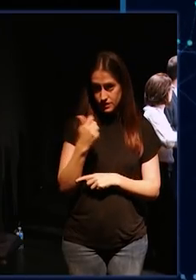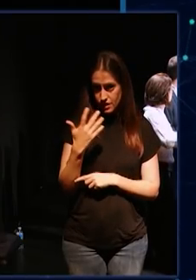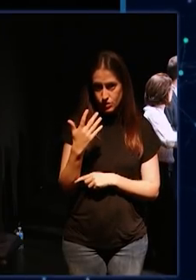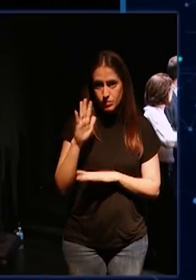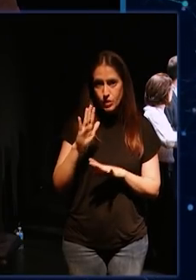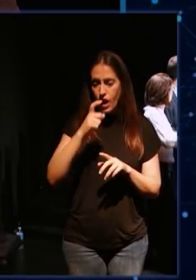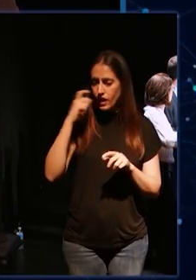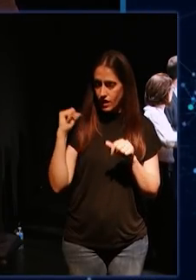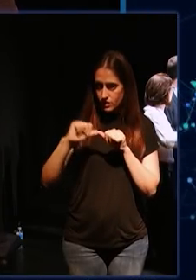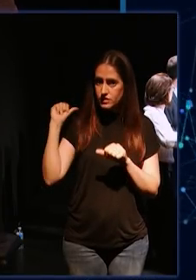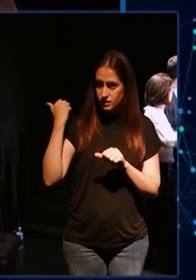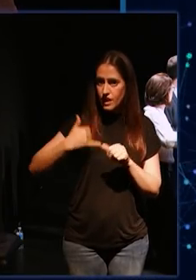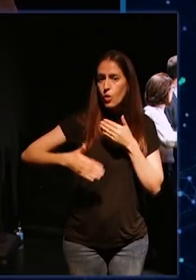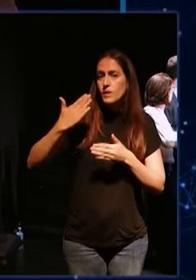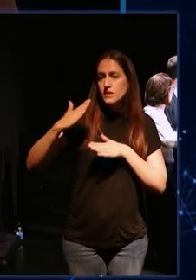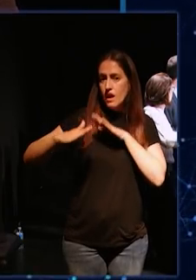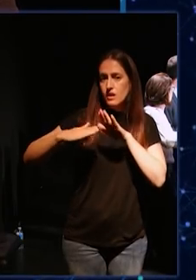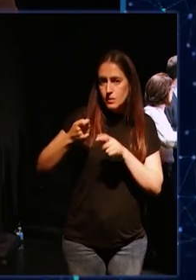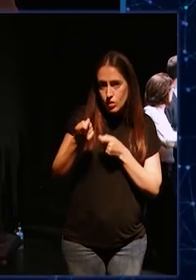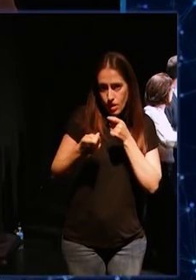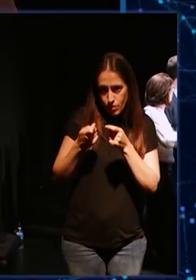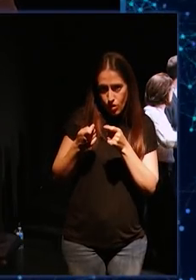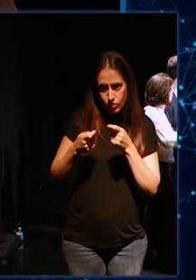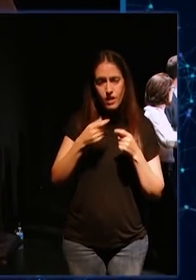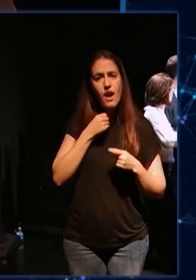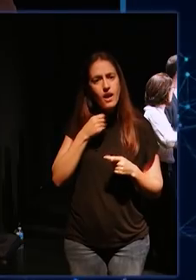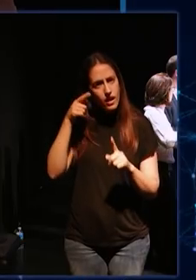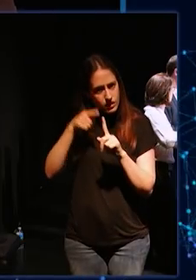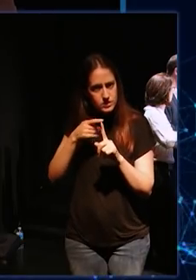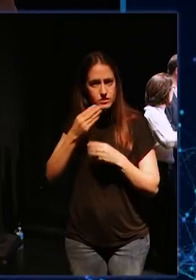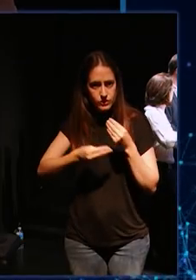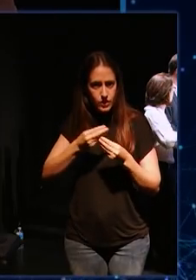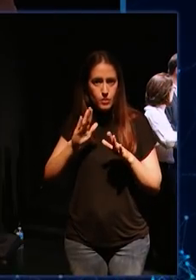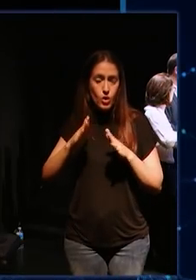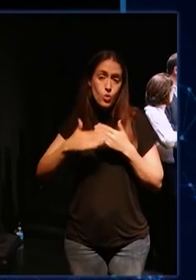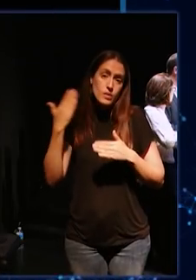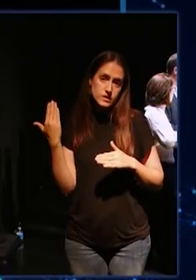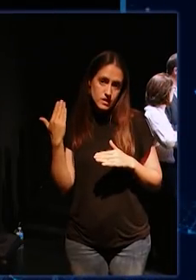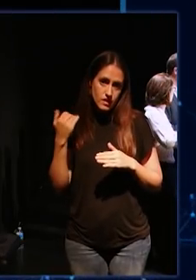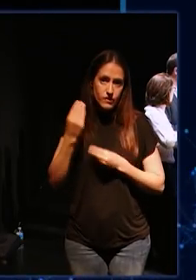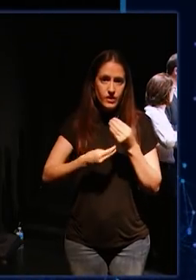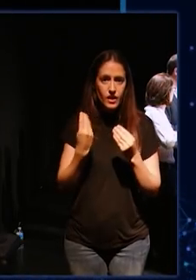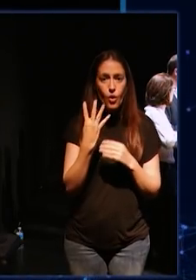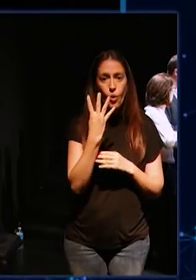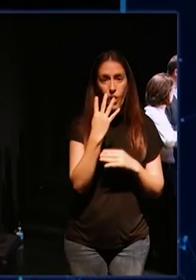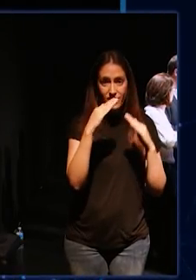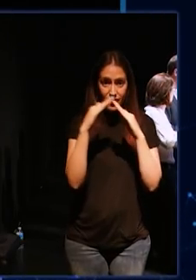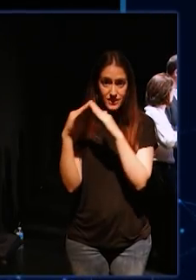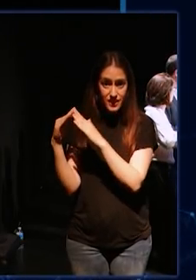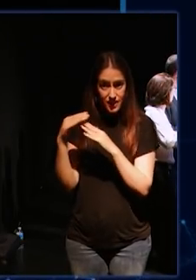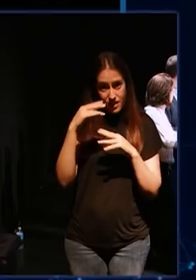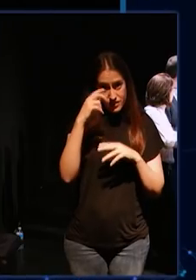incipient. Comencem amb molta energia, però s'havia de començar. Arranjament de les quatre casetes dels mestres,